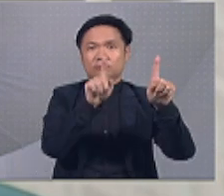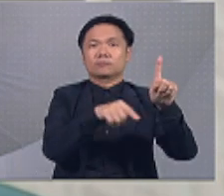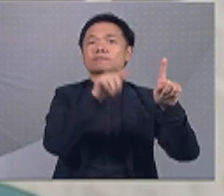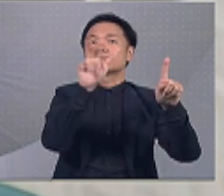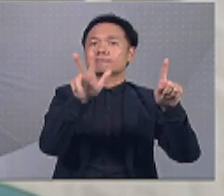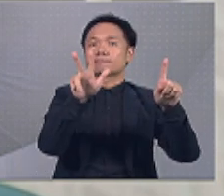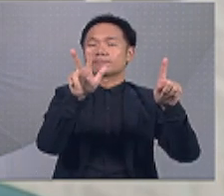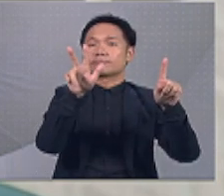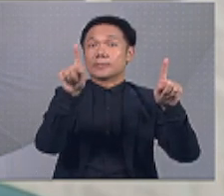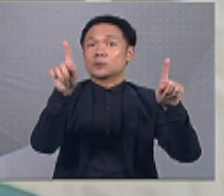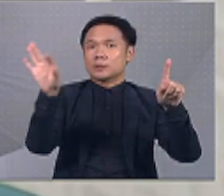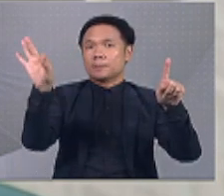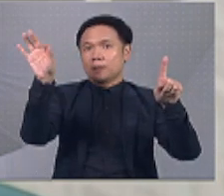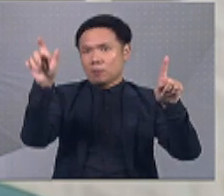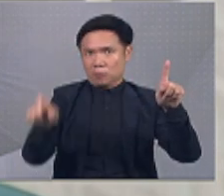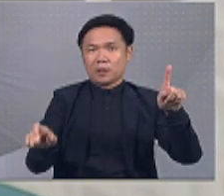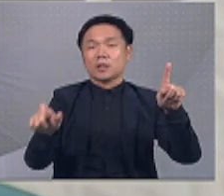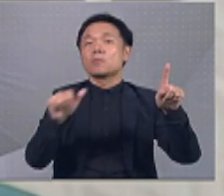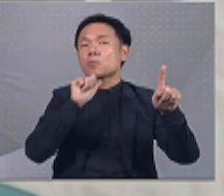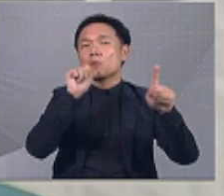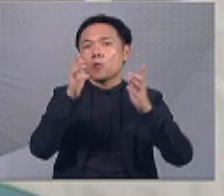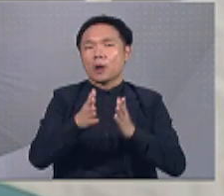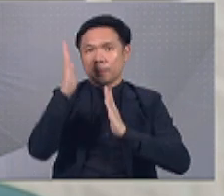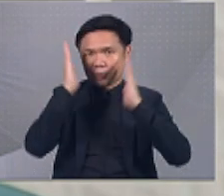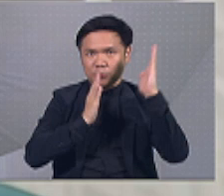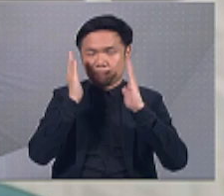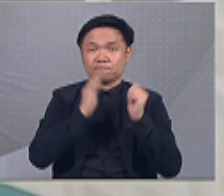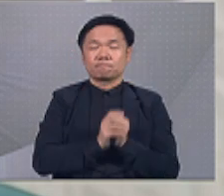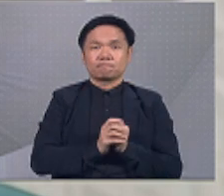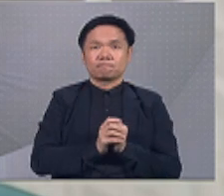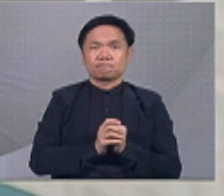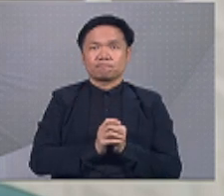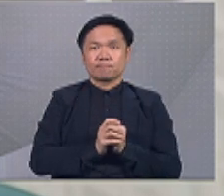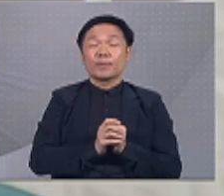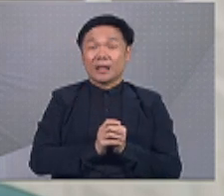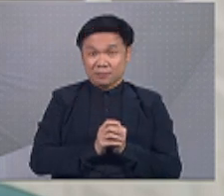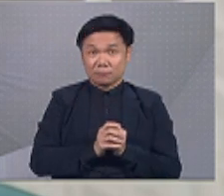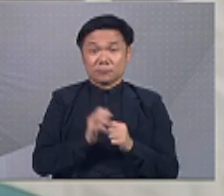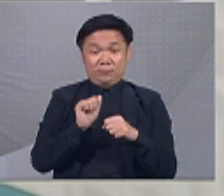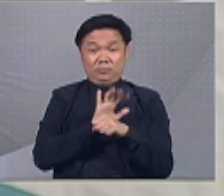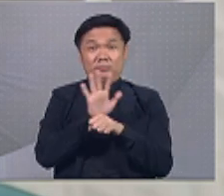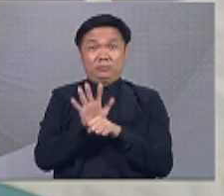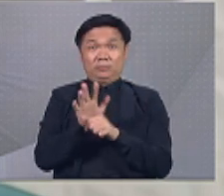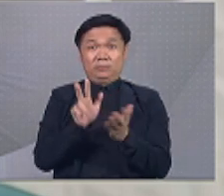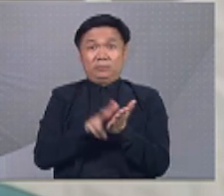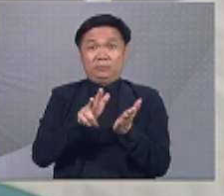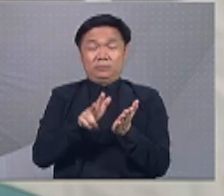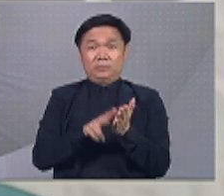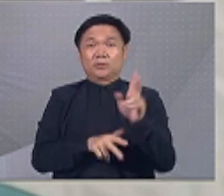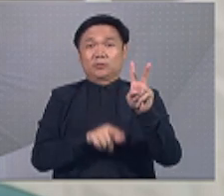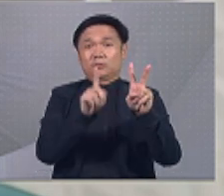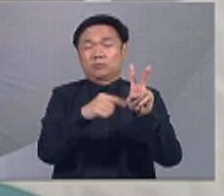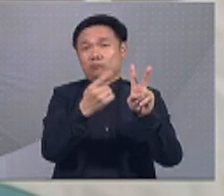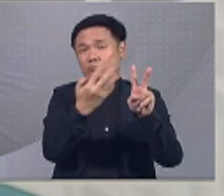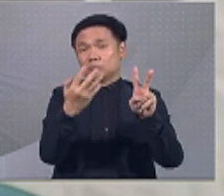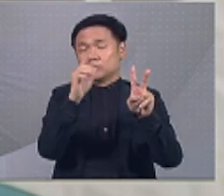41316 individu jumlah postif jumlah posting adalah 2108